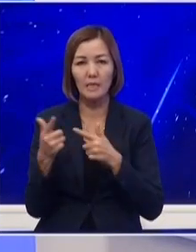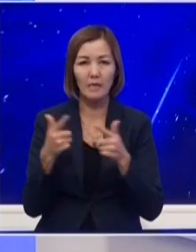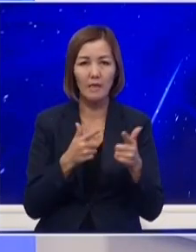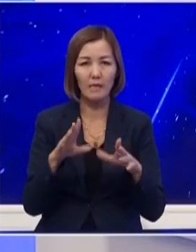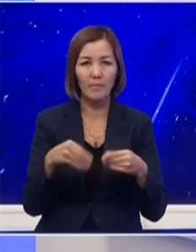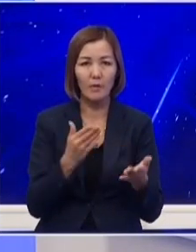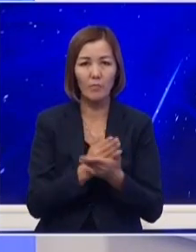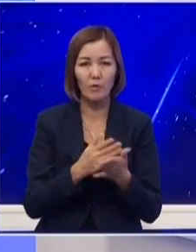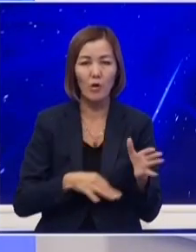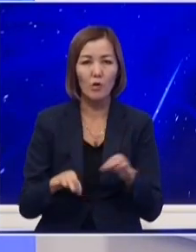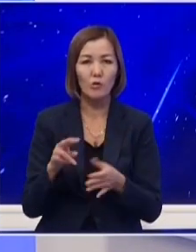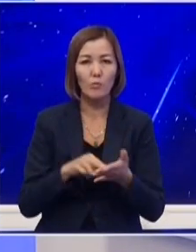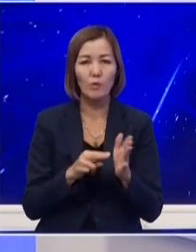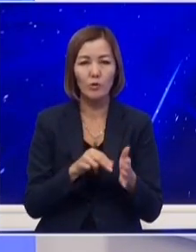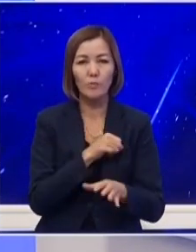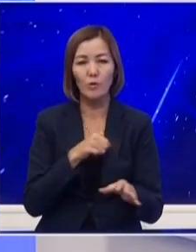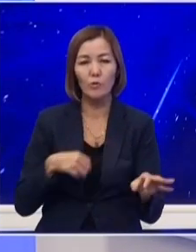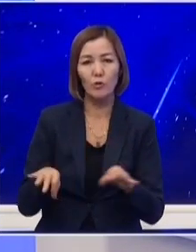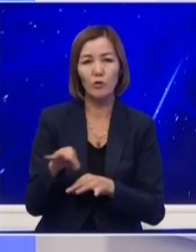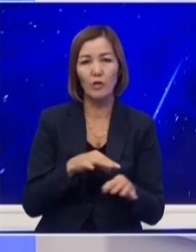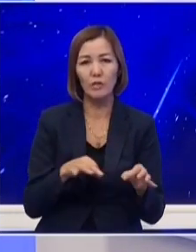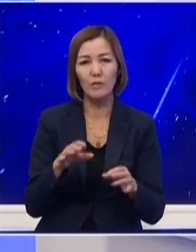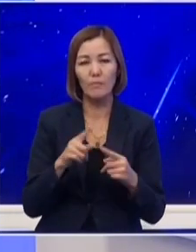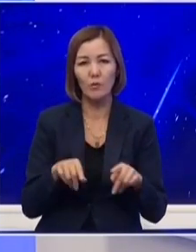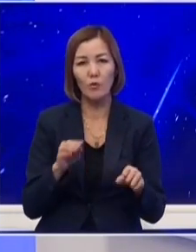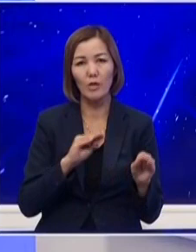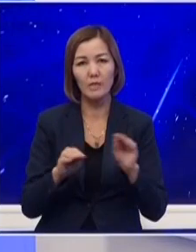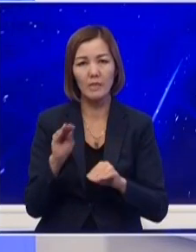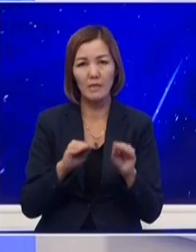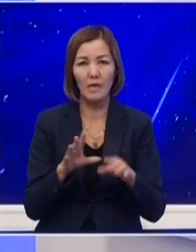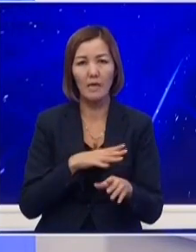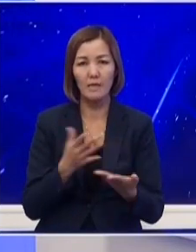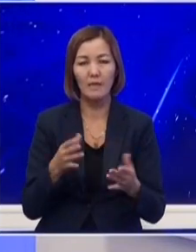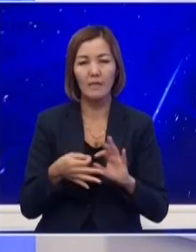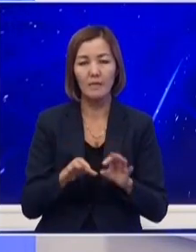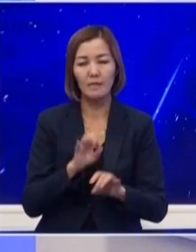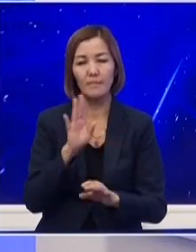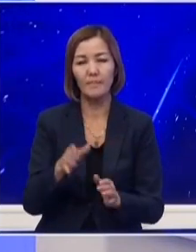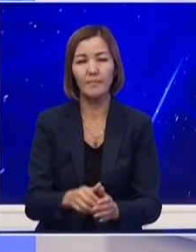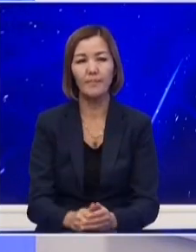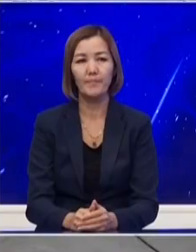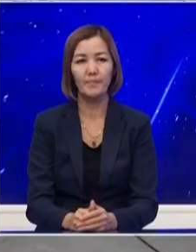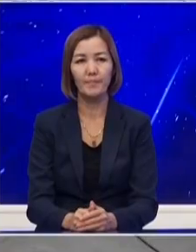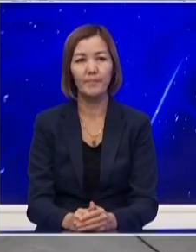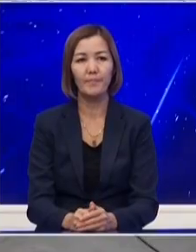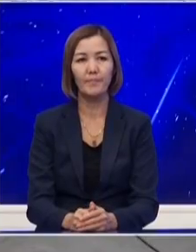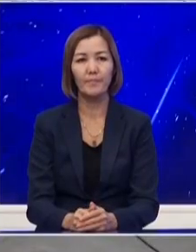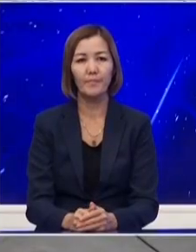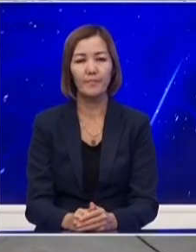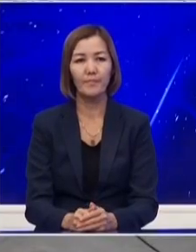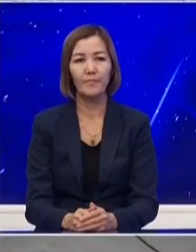беріп отыр. Жоба жоспарын өзі сызып құрастырған өнертапқыш пен тілшіміз Алмат Хамит сұхбаттасып айтты.